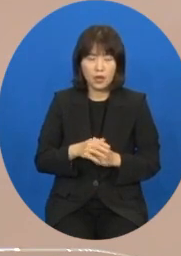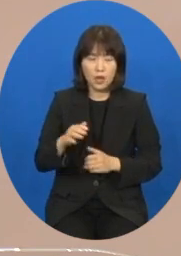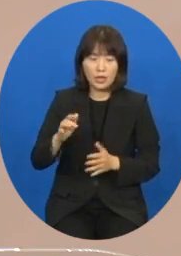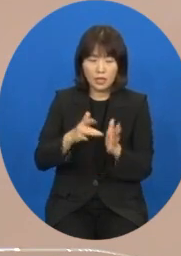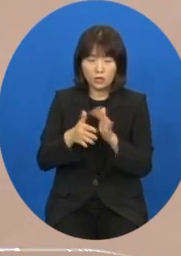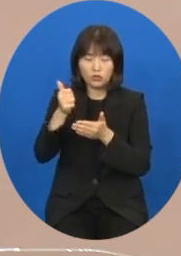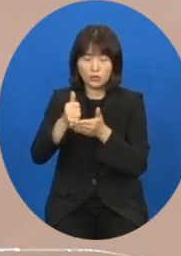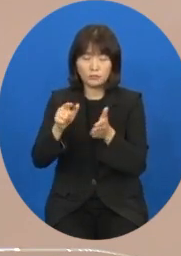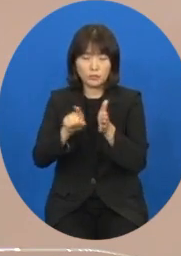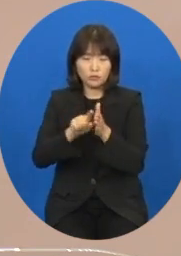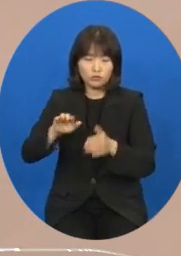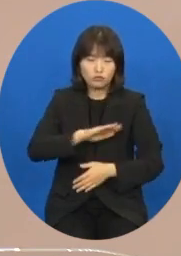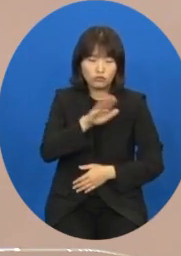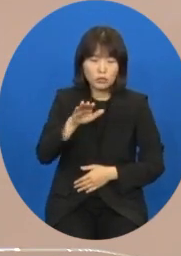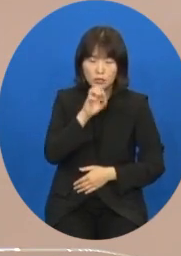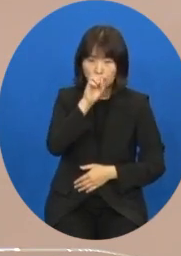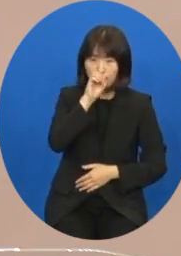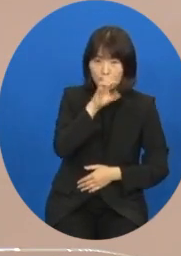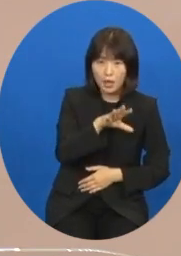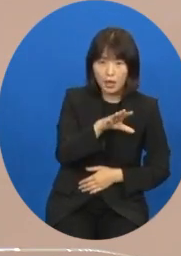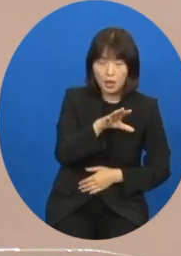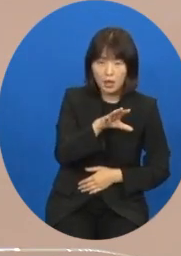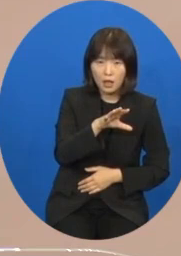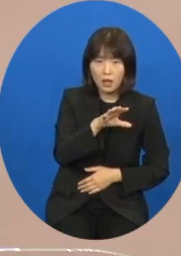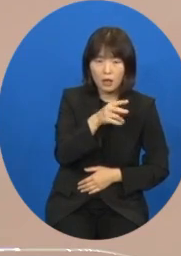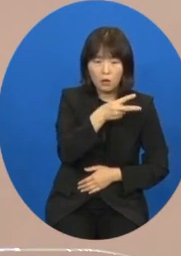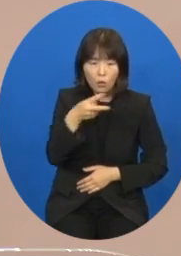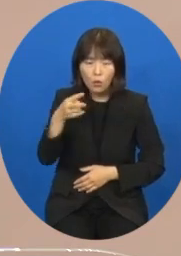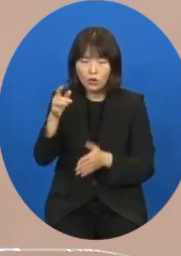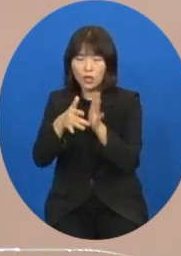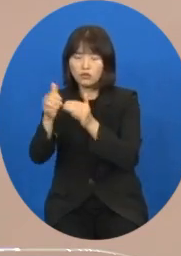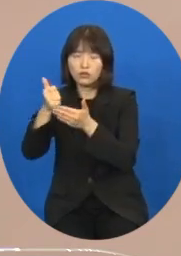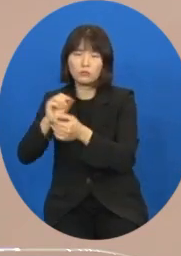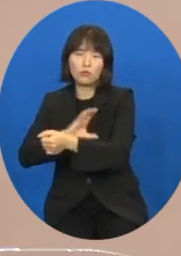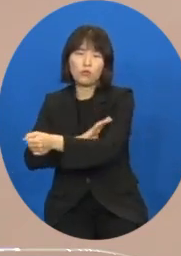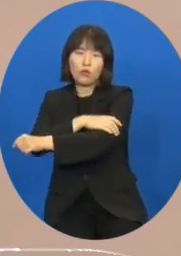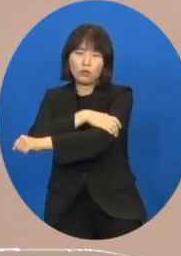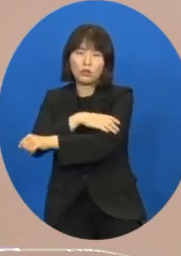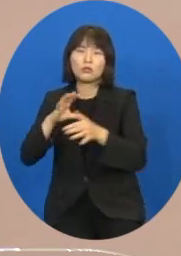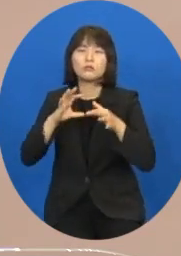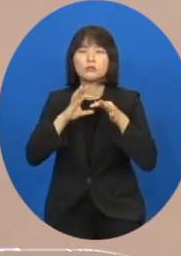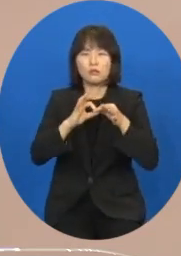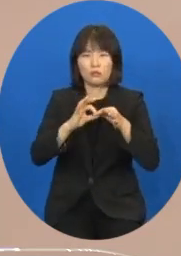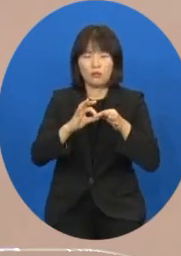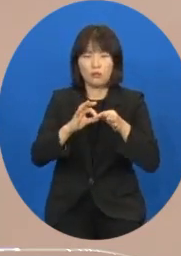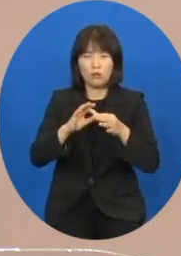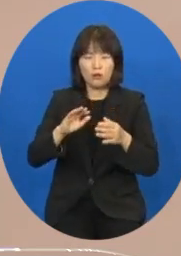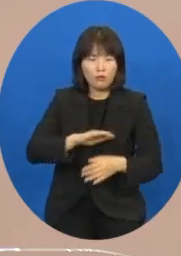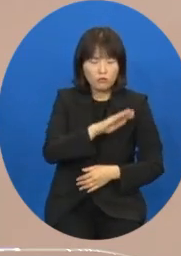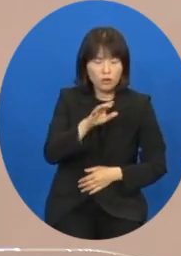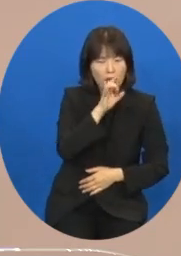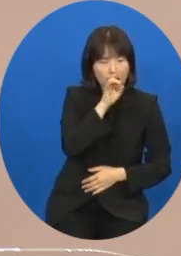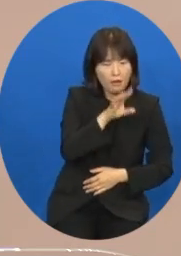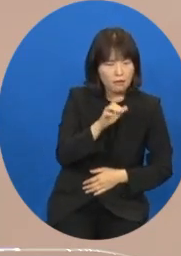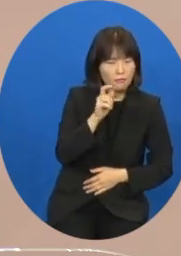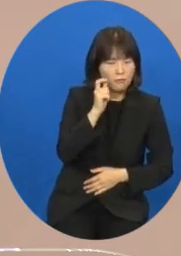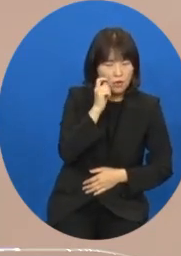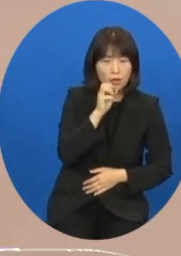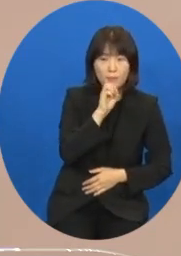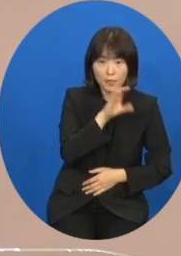말은 예수님의 권위와도 연결되어 있어요. 우리가 안 된다, 못 한다 하는